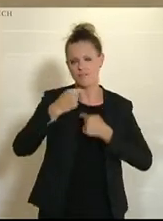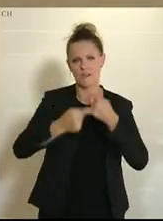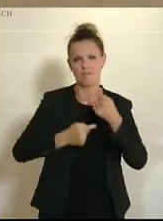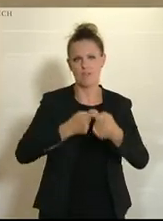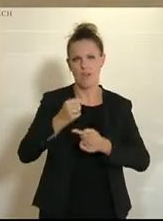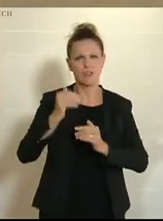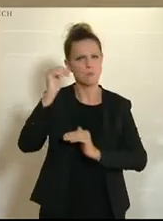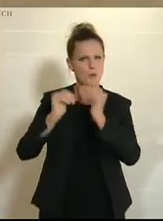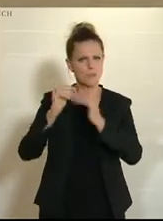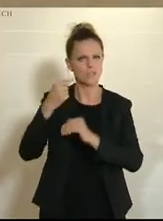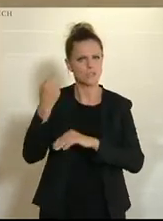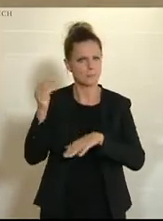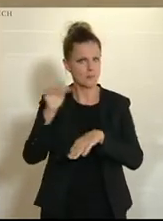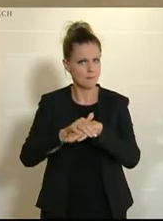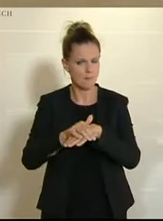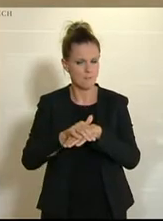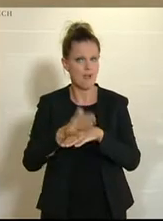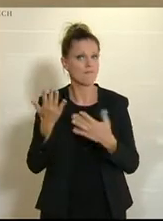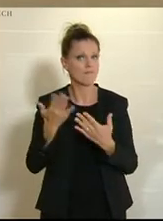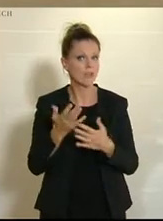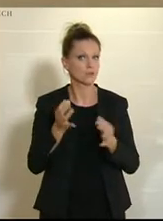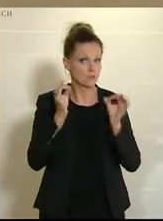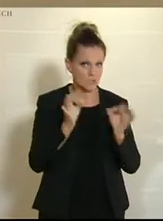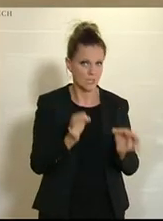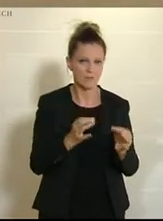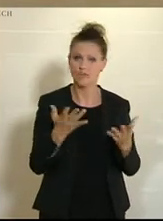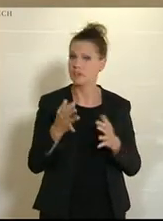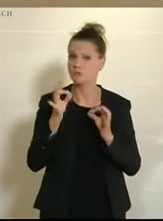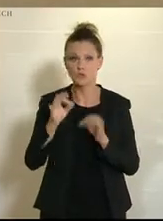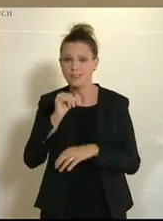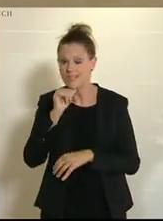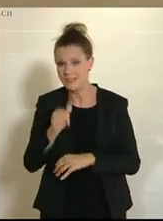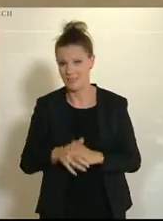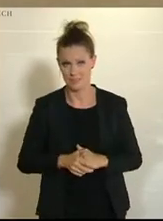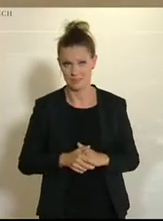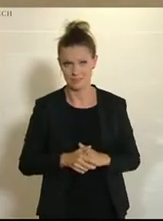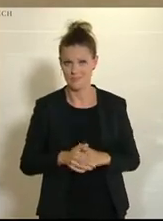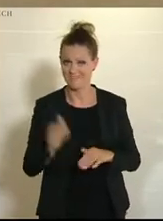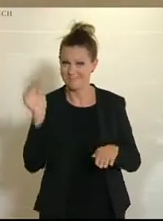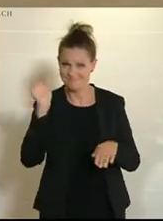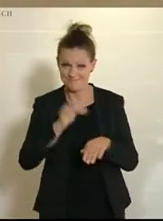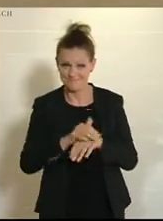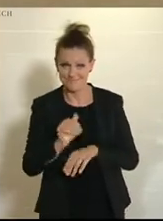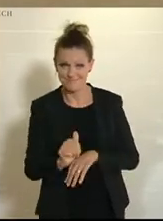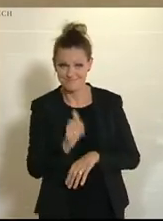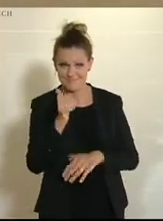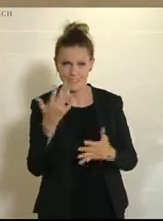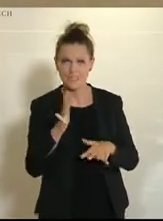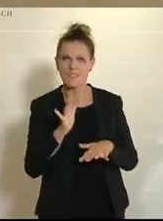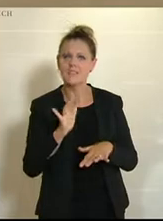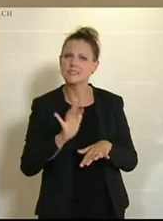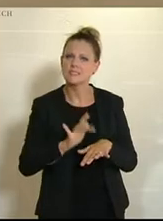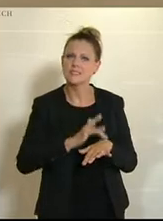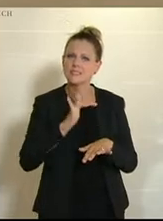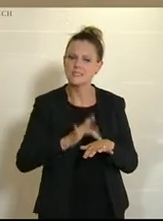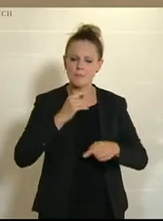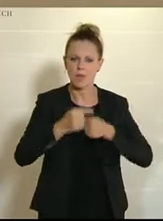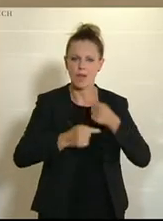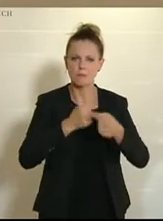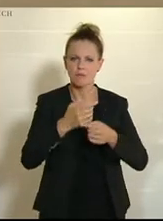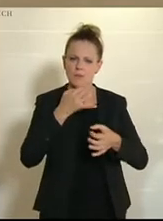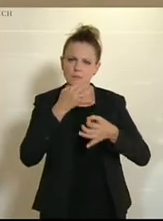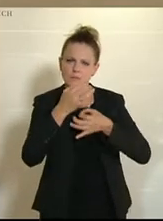die Behörde feststellt, was stimmt, was stimmt nicht und in dieser Feststellung zuerst einmal sensibel vorgeht, auch in der